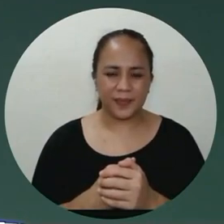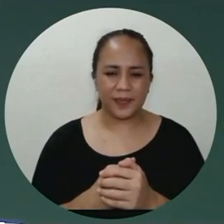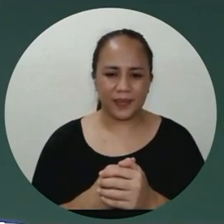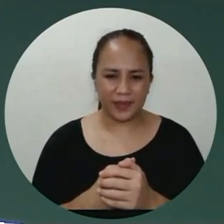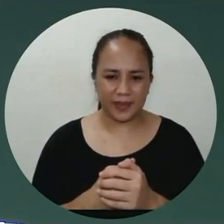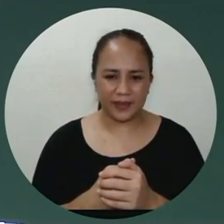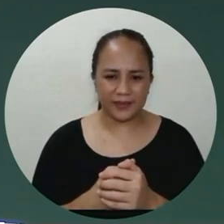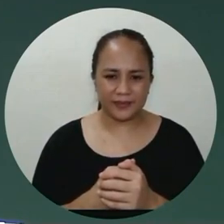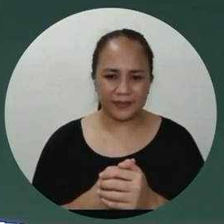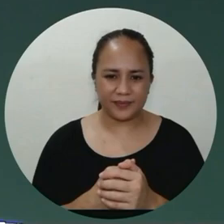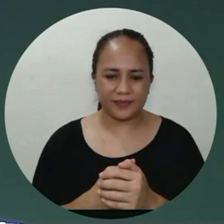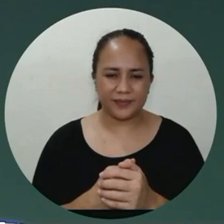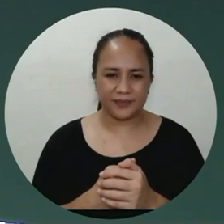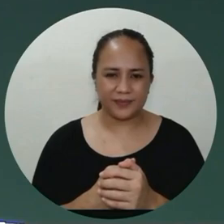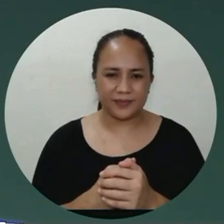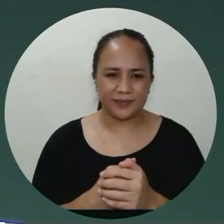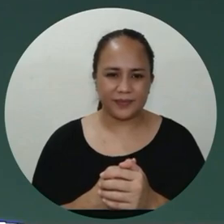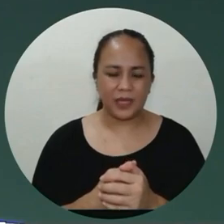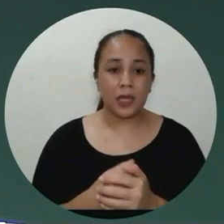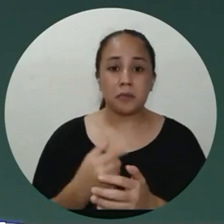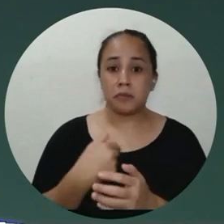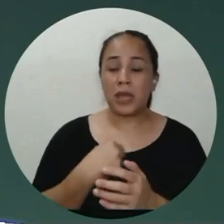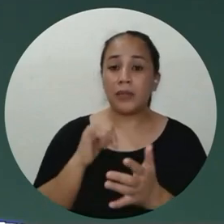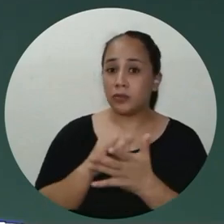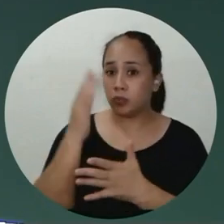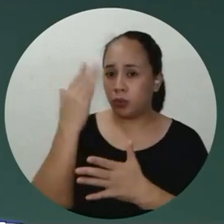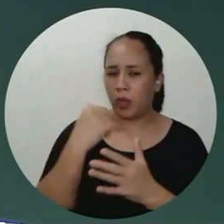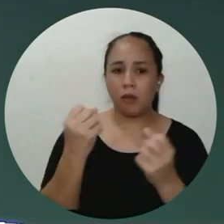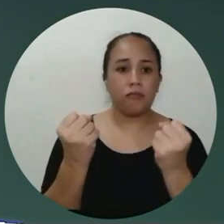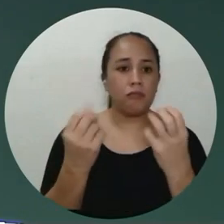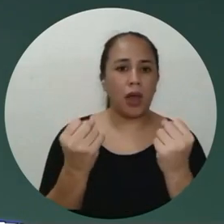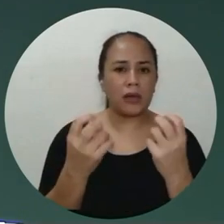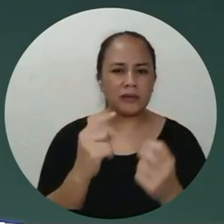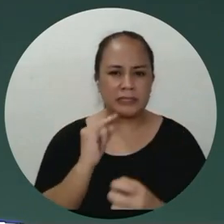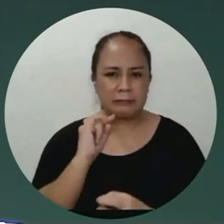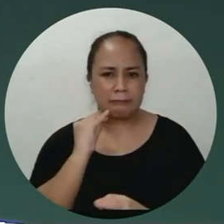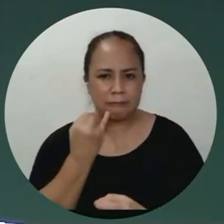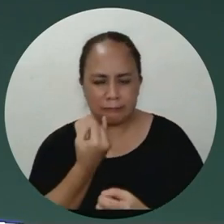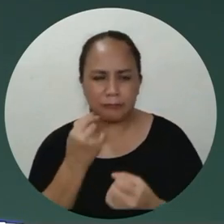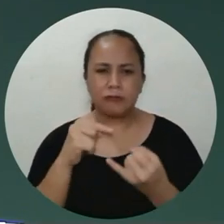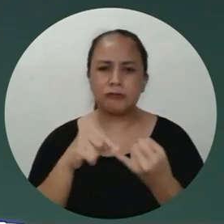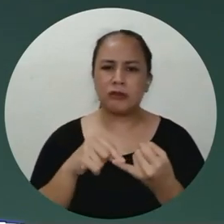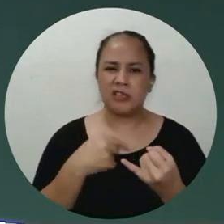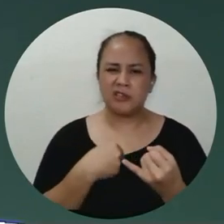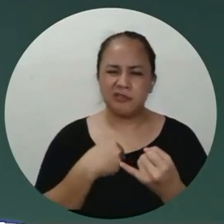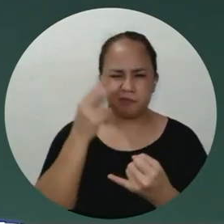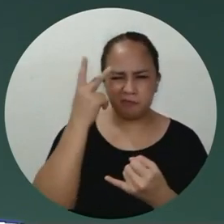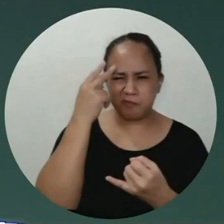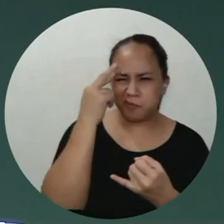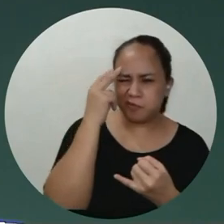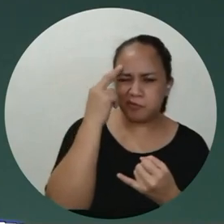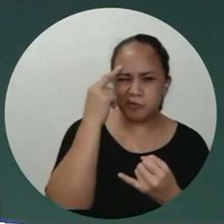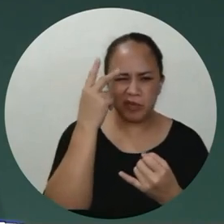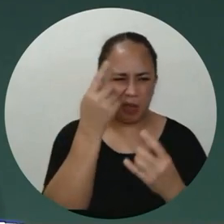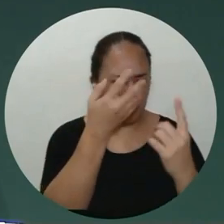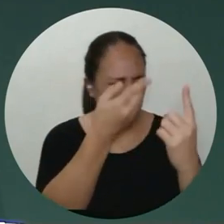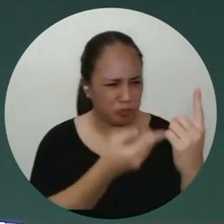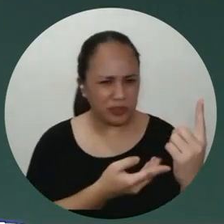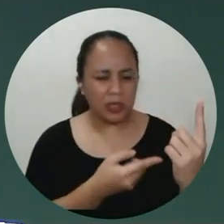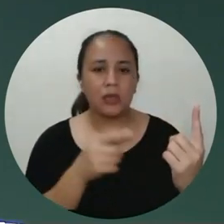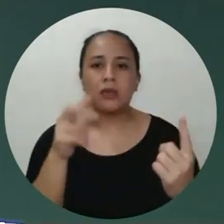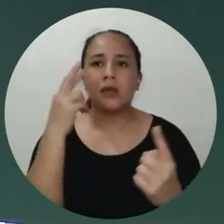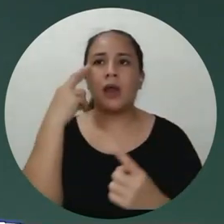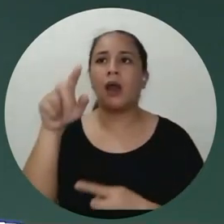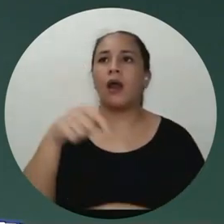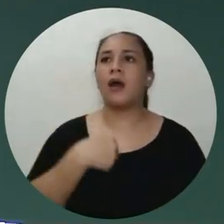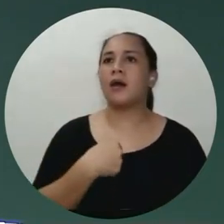되겠구나 그렇게 생각받고면 돼요. And that's why if you have a lot of envy or if you are skeptical of someone, then at that time you need to realize that, oh, I